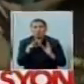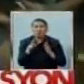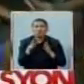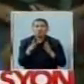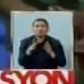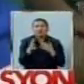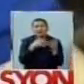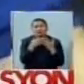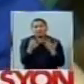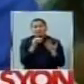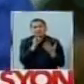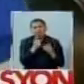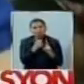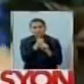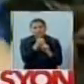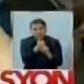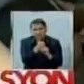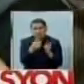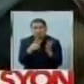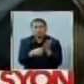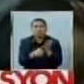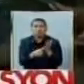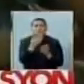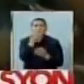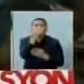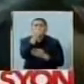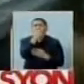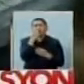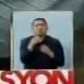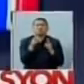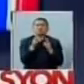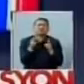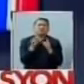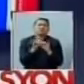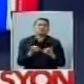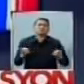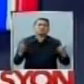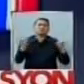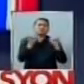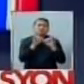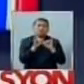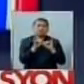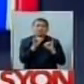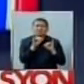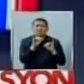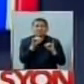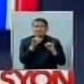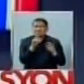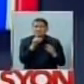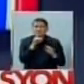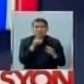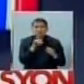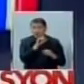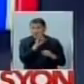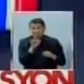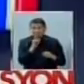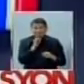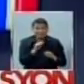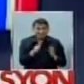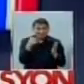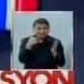Eh napakalaking ano 'yun sa isang mamamayan eh, napakalaking kawalan, 'di ba? Na hindi mo magawa yung duty mo